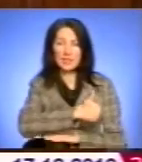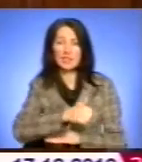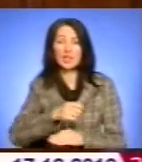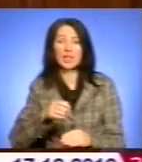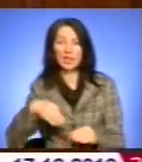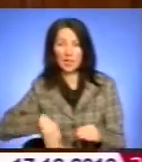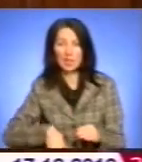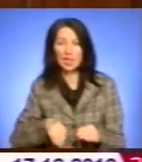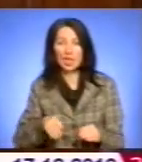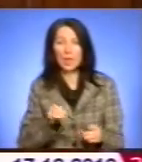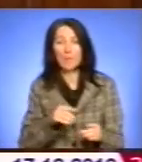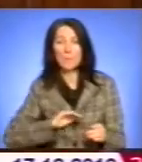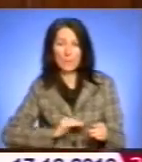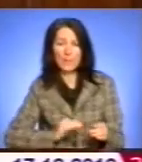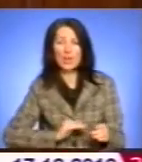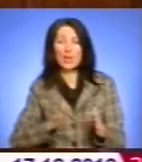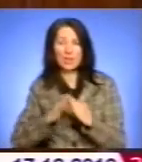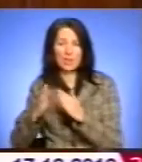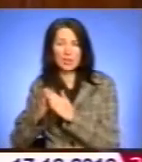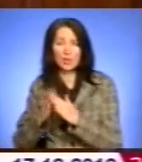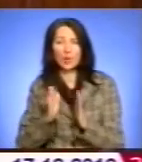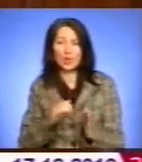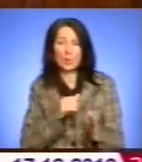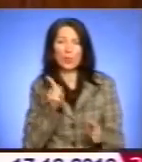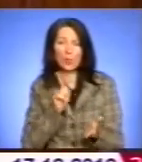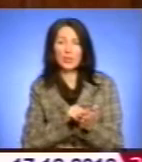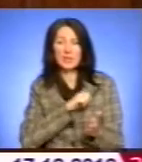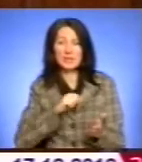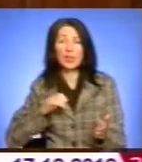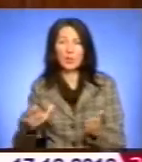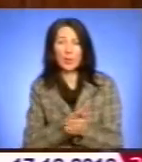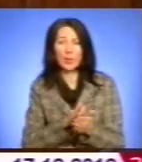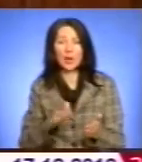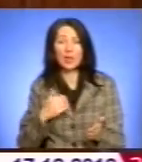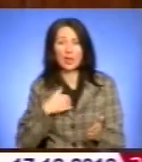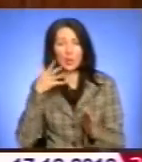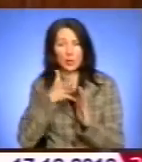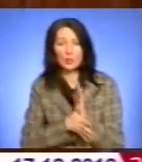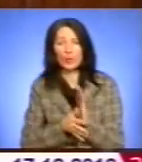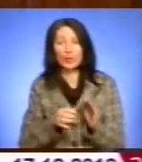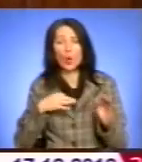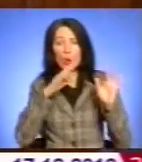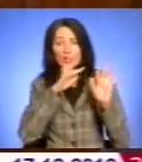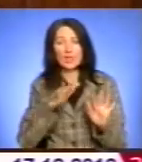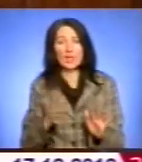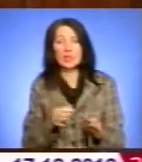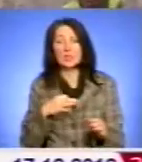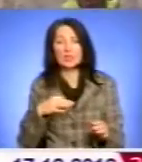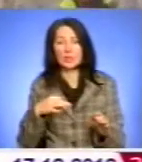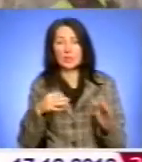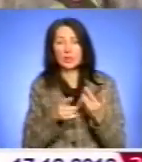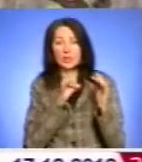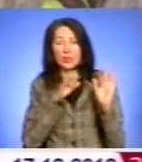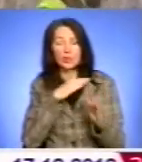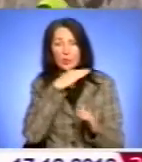де-на-де приватний сектор, хоча приватний сектор повинен сам прибирати, але ми розуміємо, що кількість снігу випала дуже багато критична, десь не можуть, ми допоможемо.